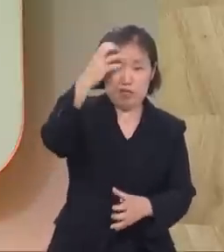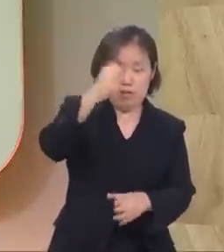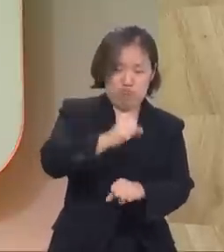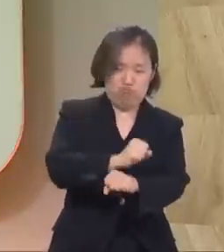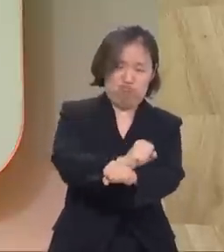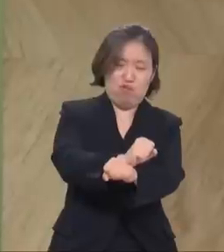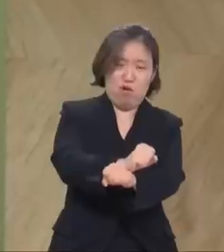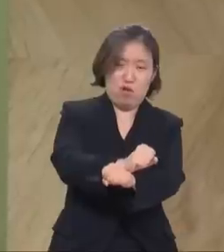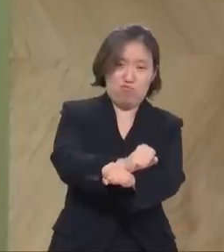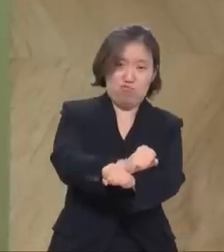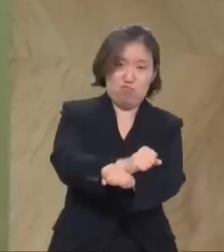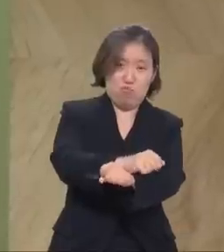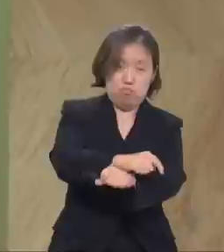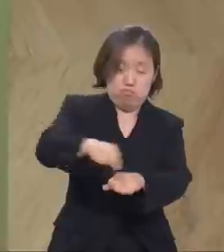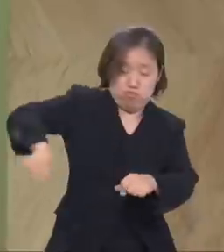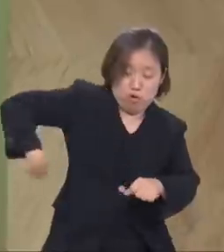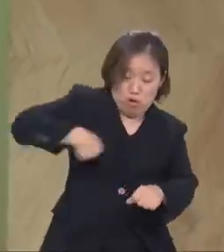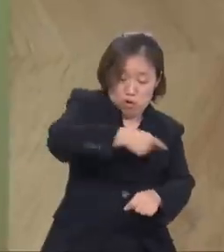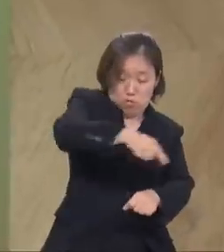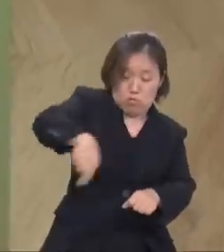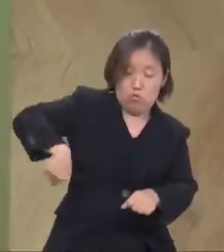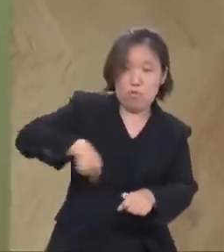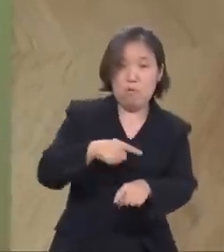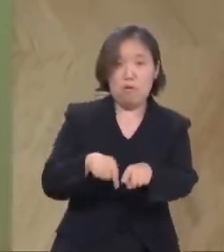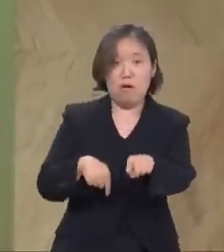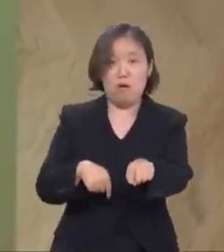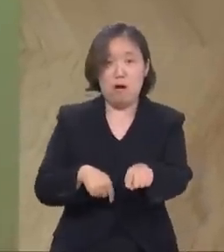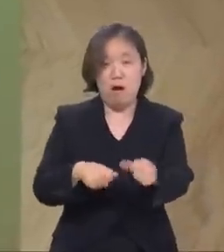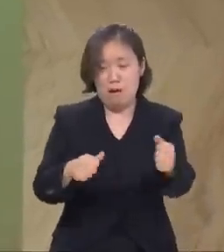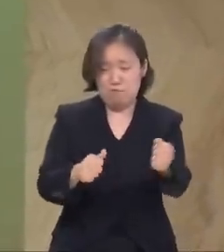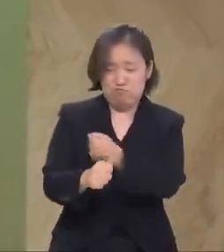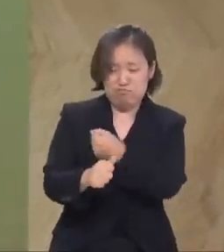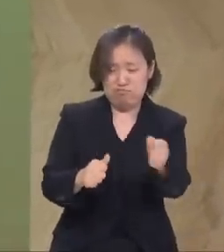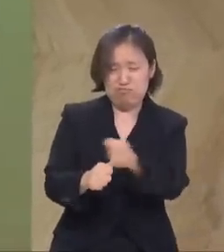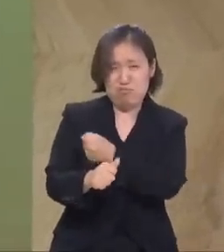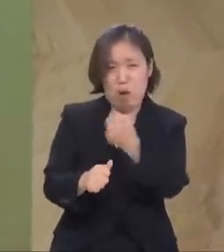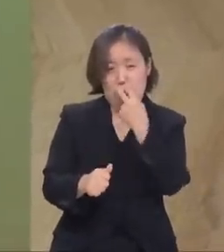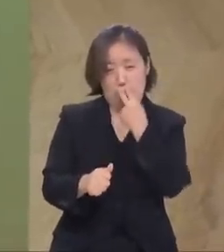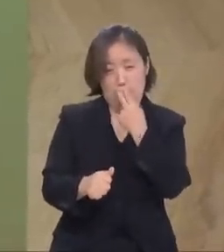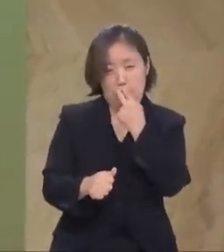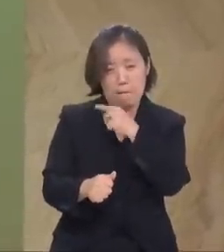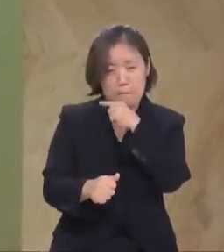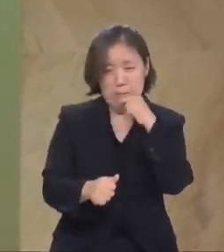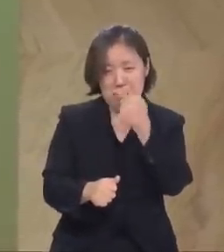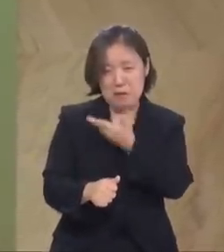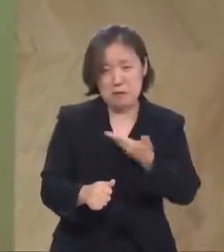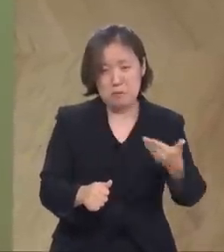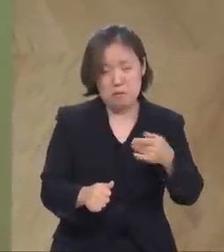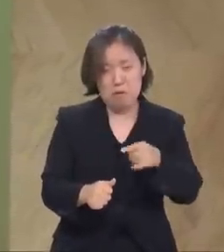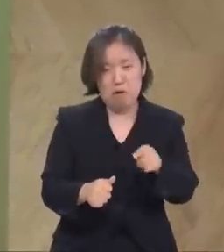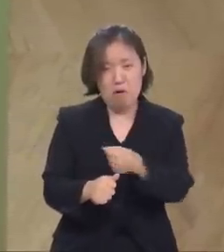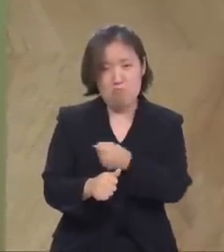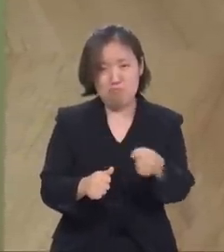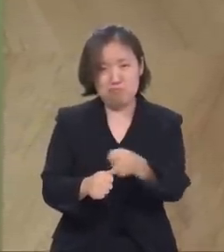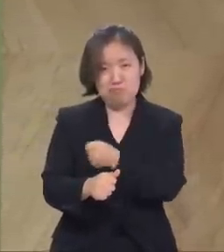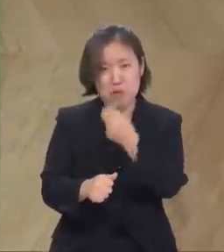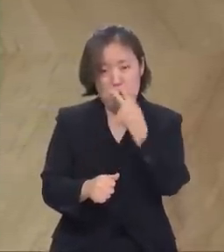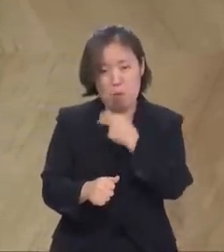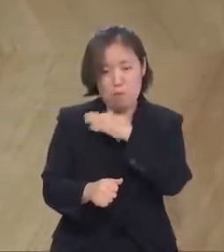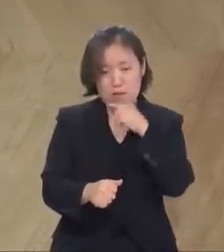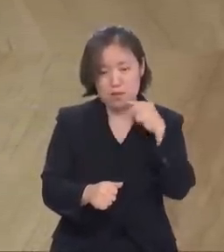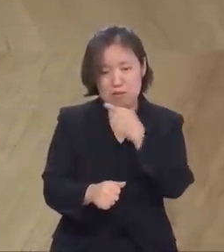채 몸에 피를 흘리면서 뭐 입술도 터지고 코독 터지고 막 코피 흐르고 막 난리가